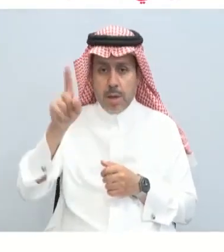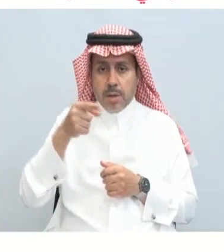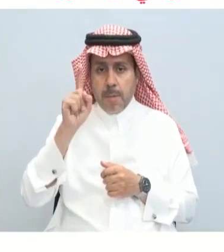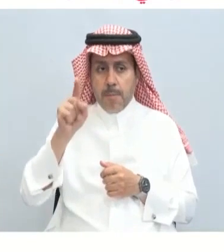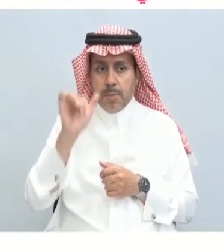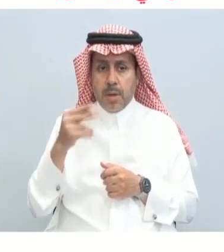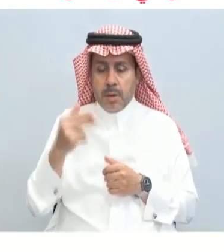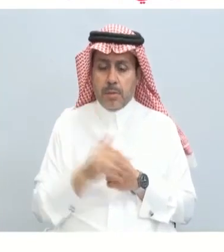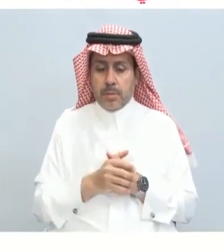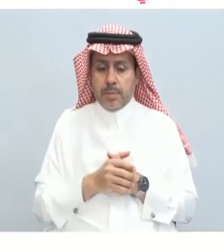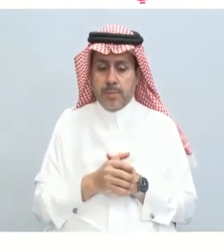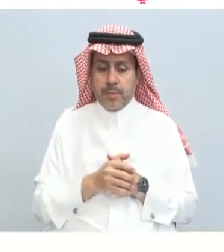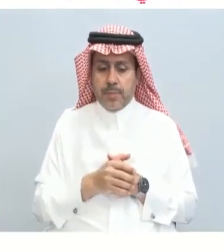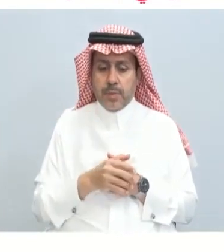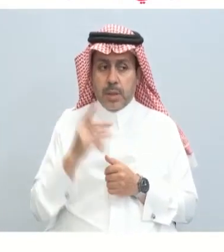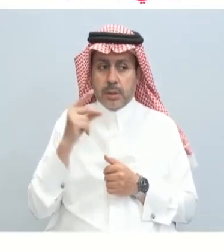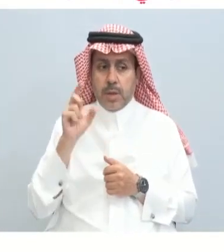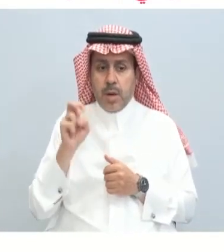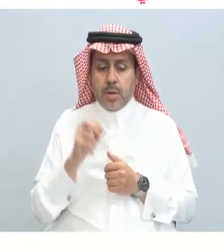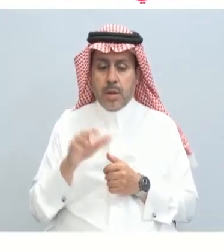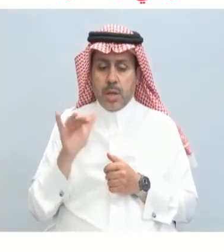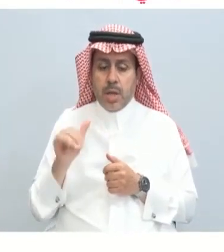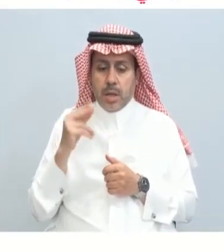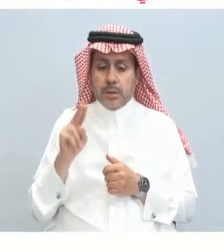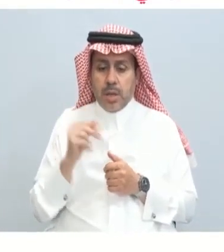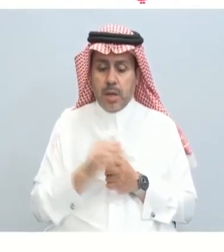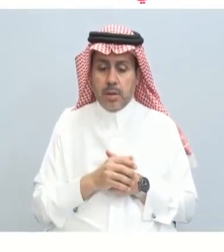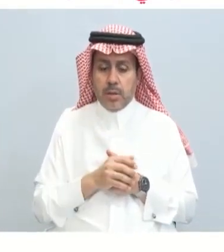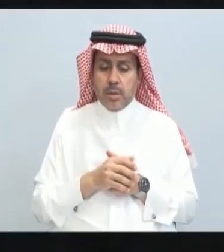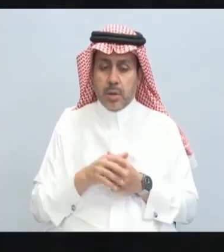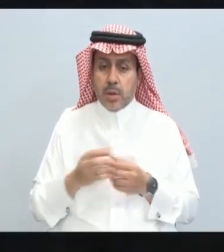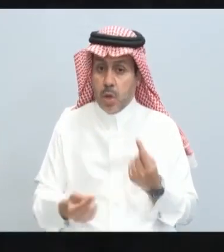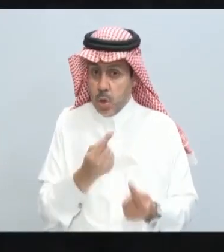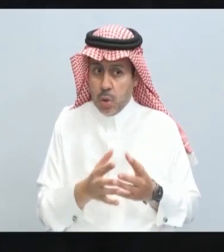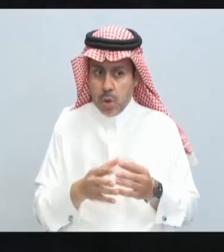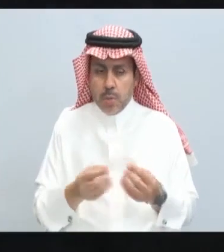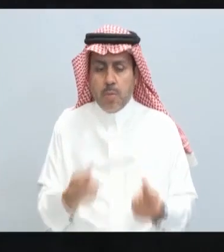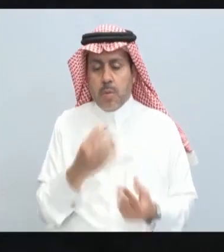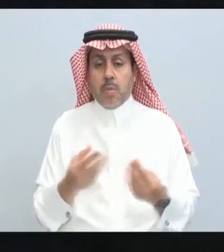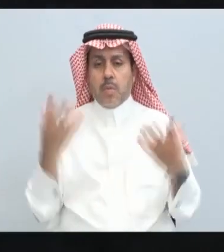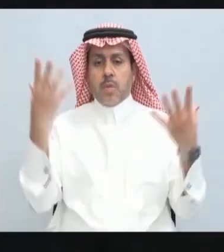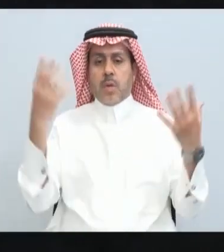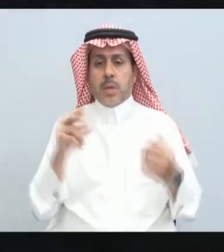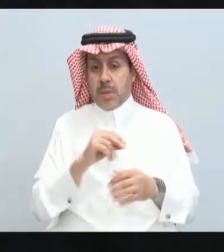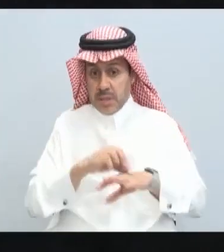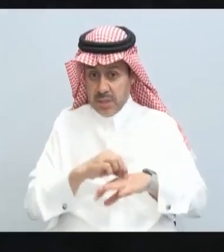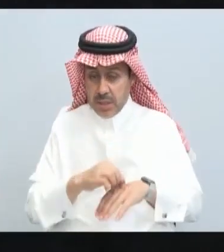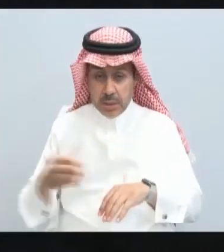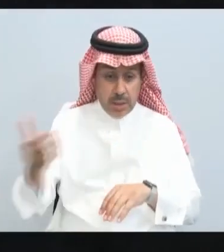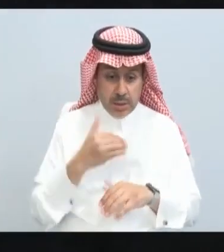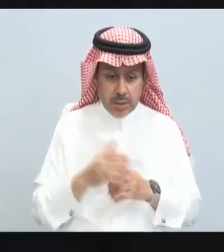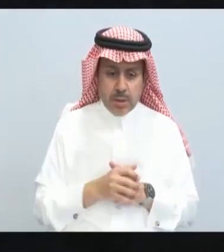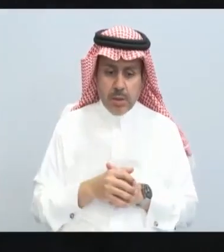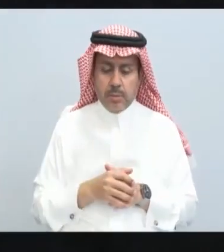الطلق يختار ضاحكا صور الربيع هنا بانسان صور الربيع هنا بانسان ياتي ويختار